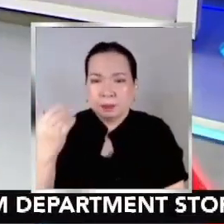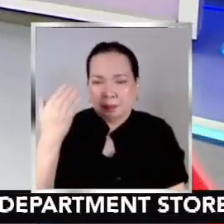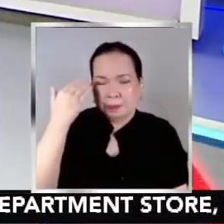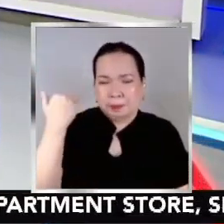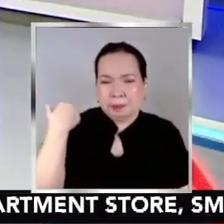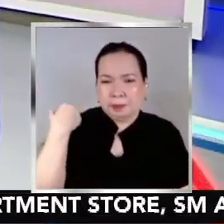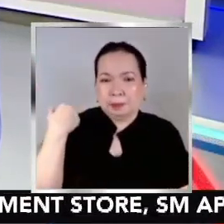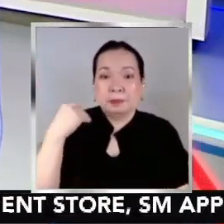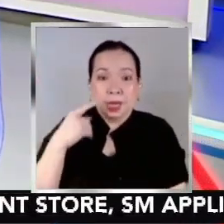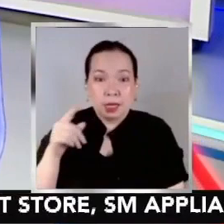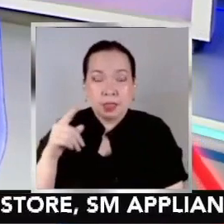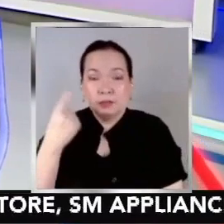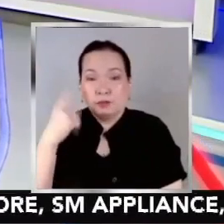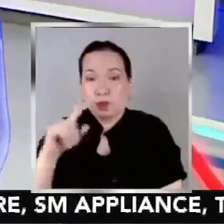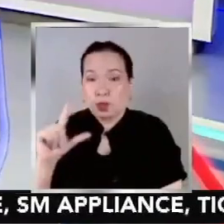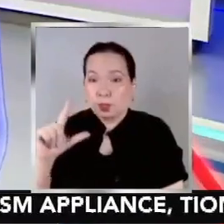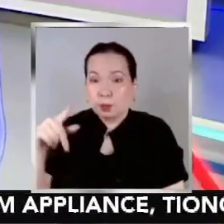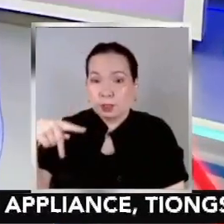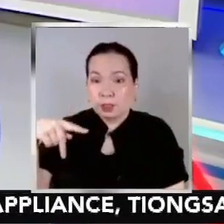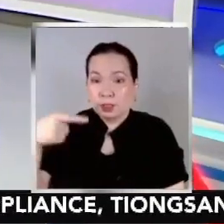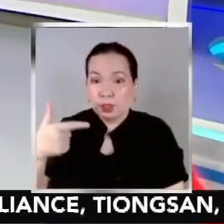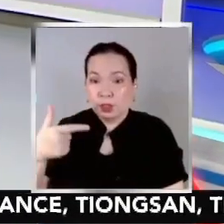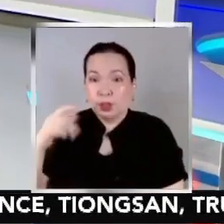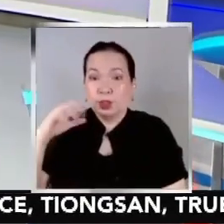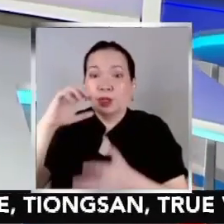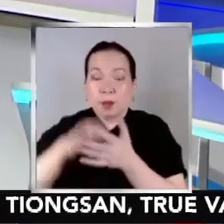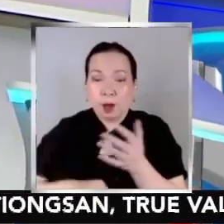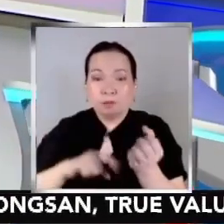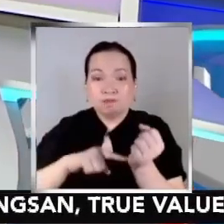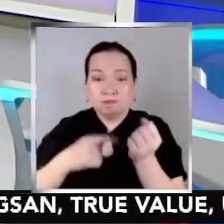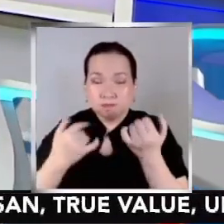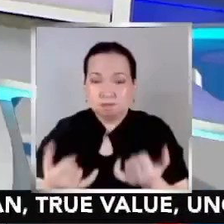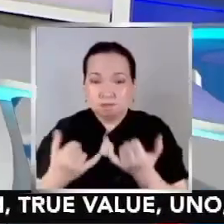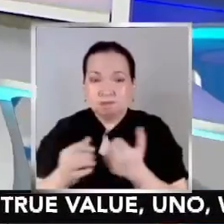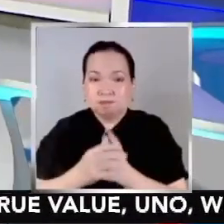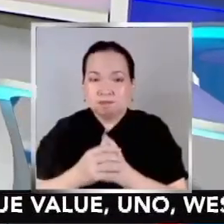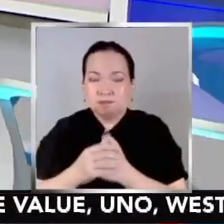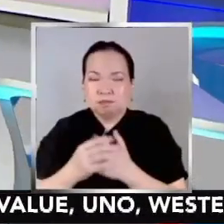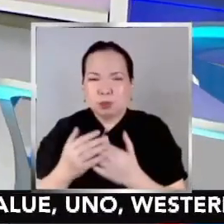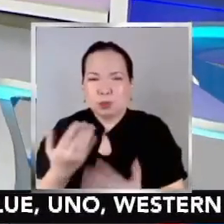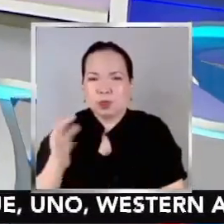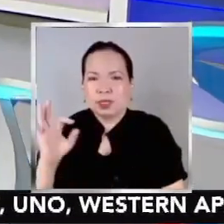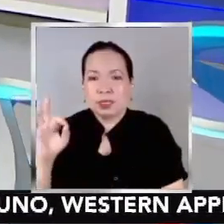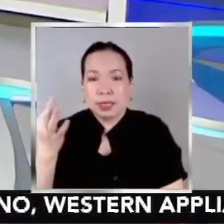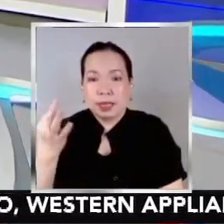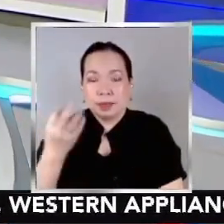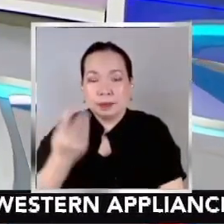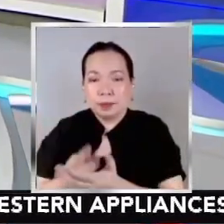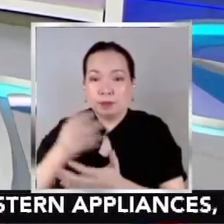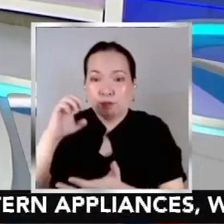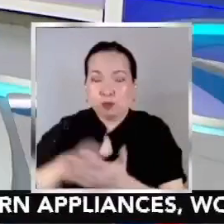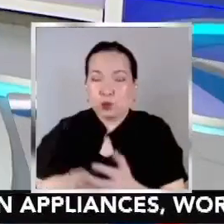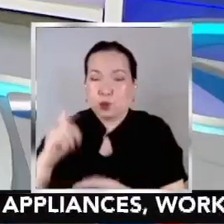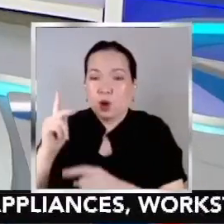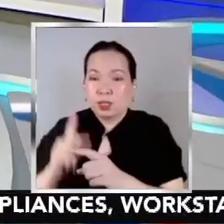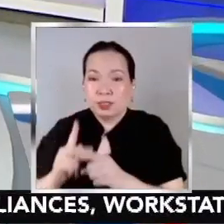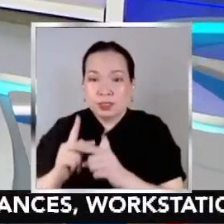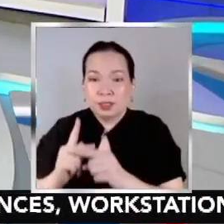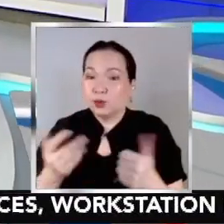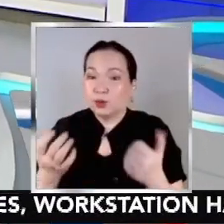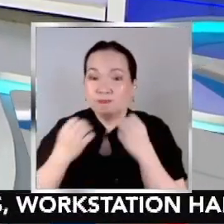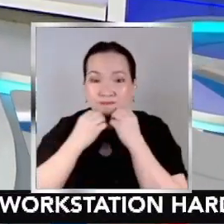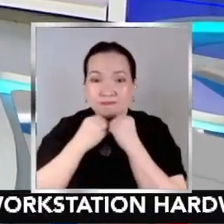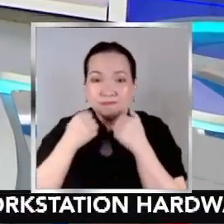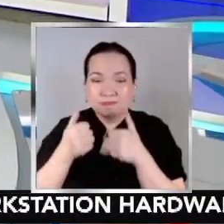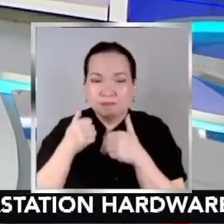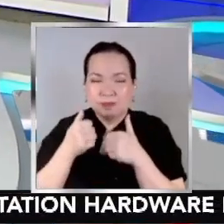naman ang LPG rollback na simula na ngayong araw. Mahigit 9 pesos ang tapya sa kada kilo ng ilang brand ng LPG, katumbas